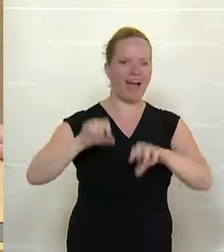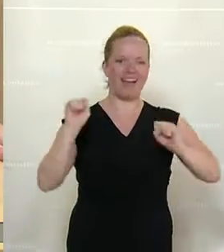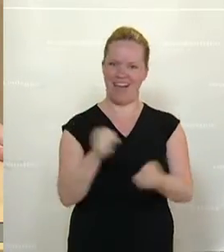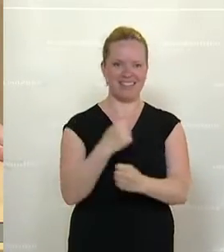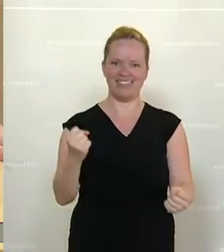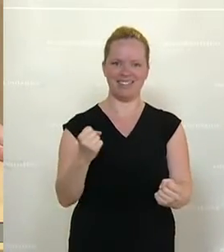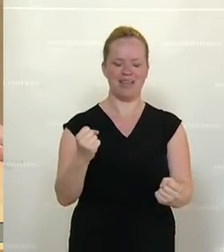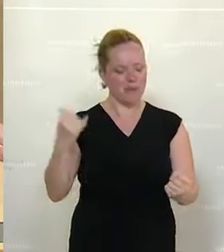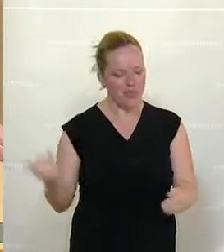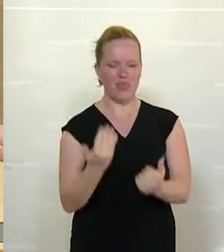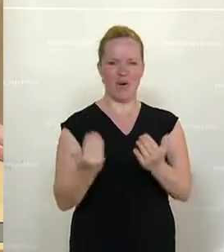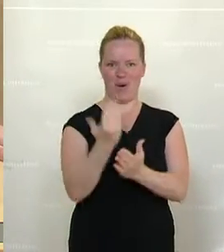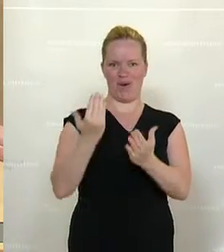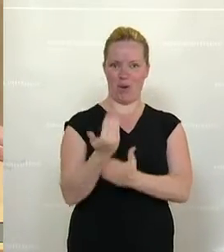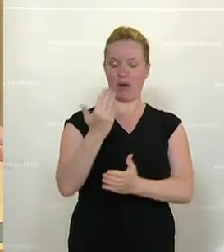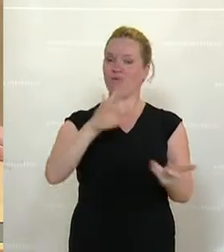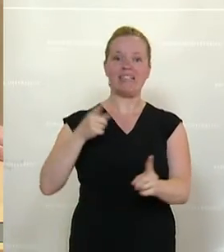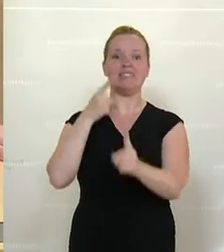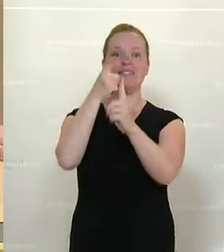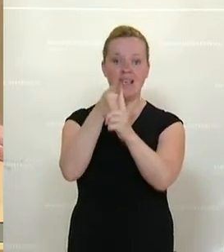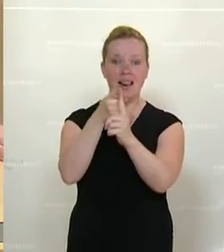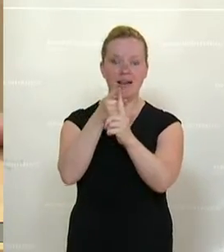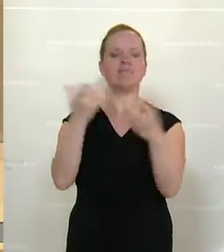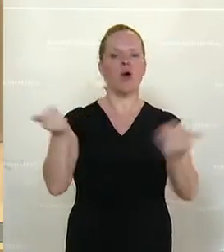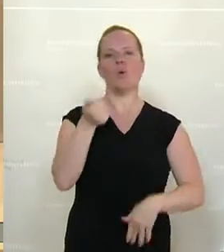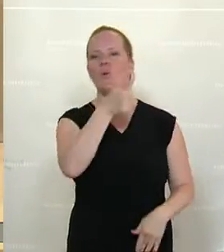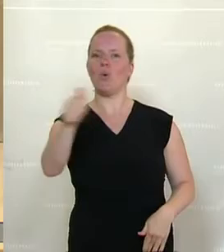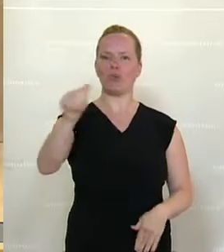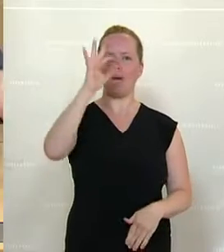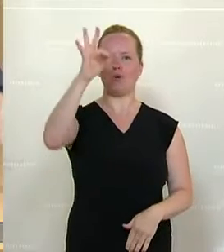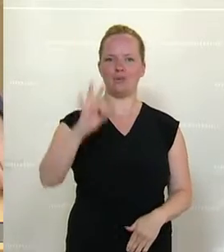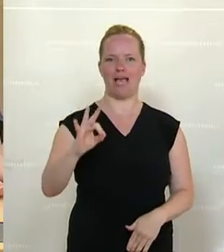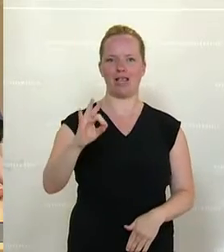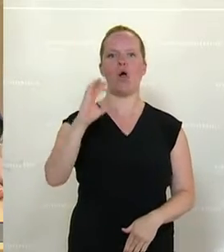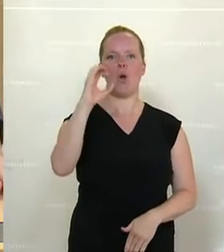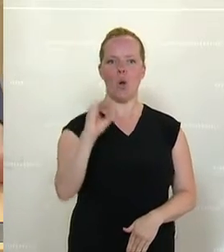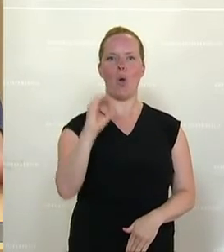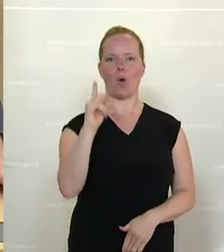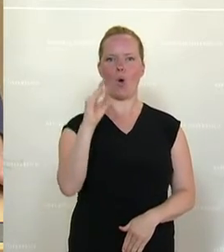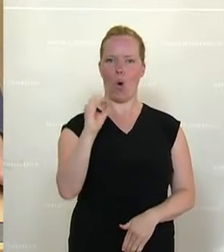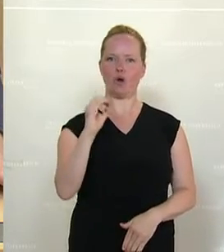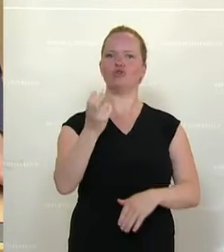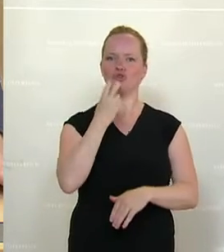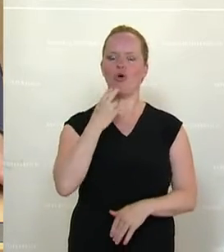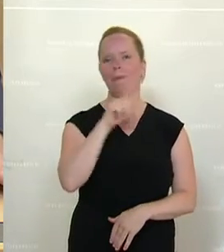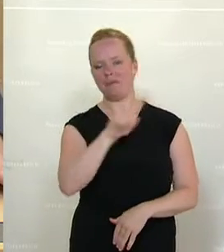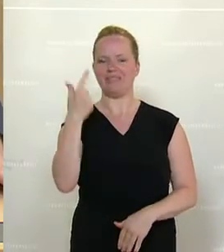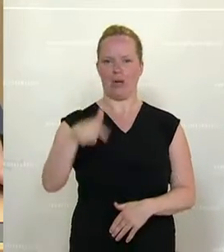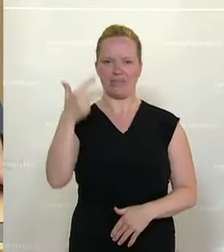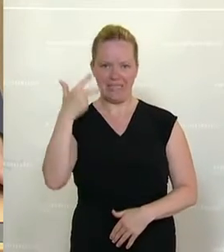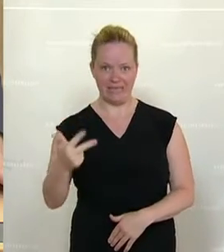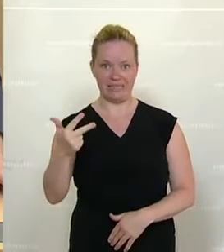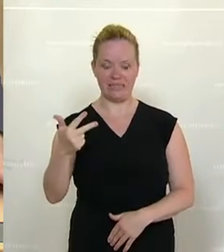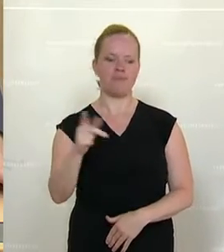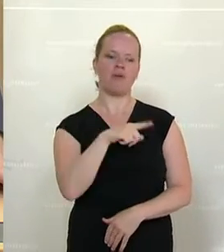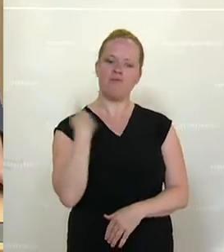Und was ist das Ziel? Kein geringeres als 100% Ökostrom bis 2030. Das Ziel, dass wenn wir alle zu Hause sitzen